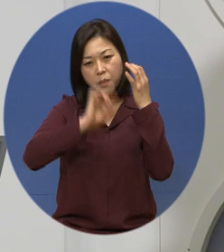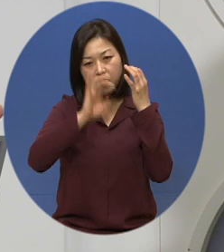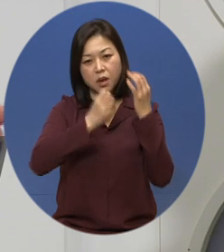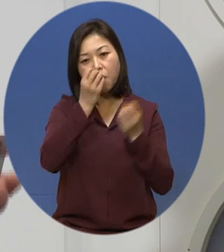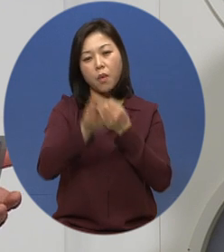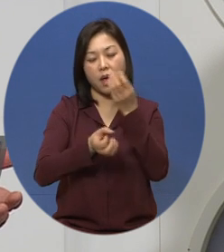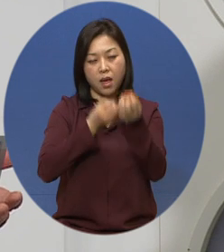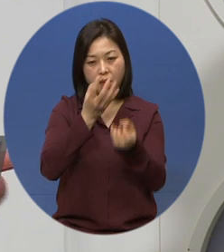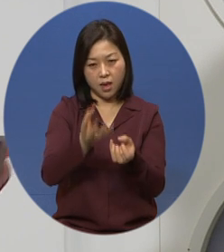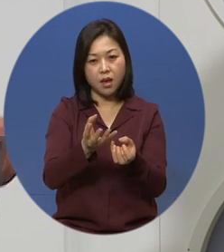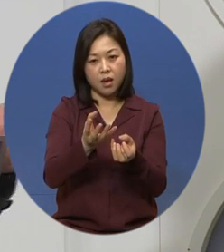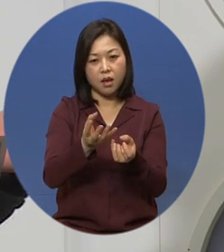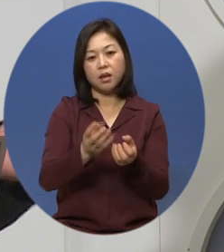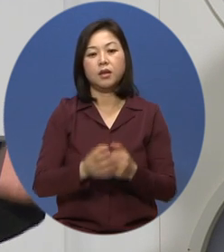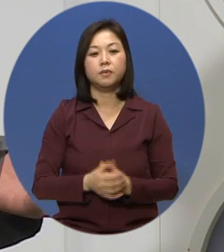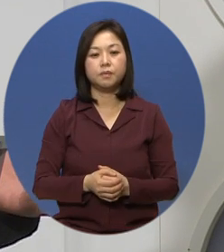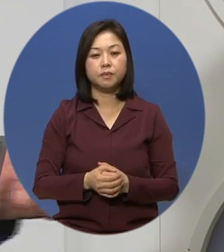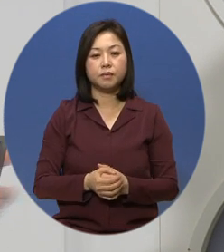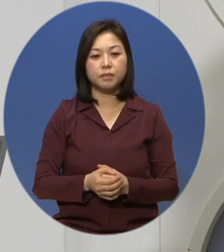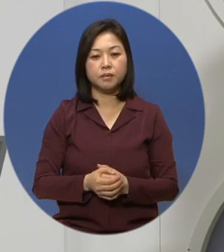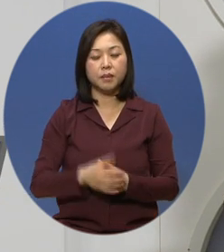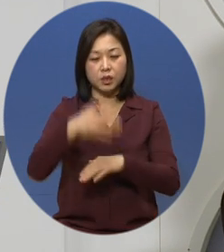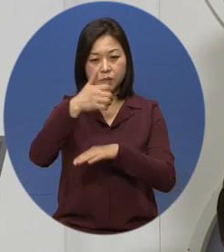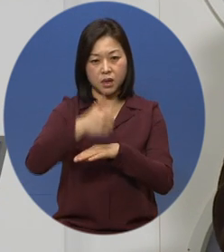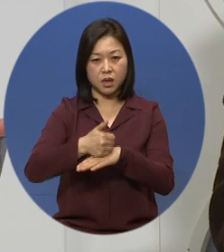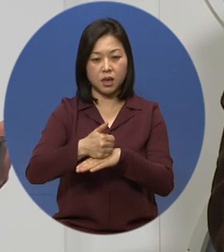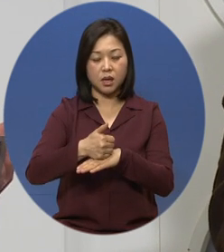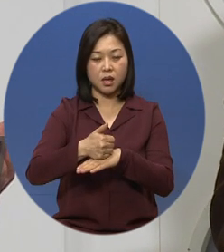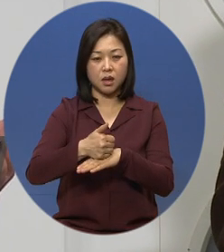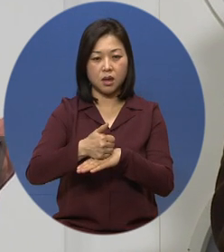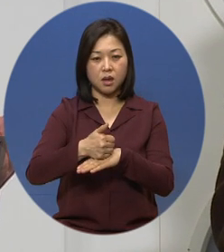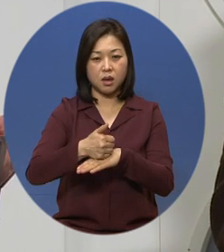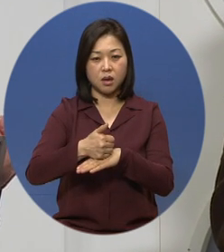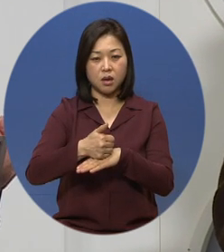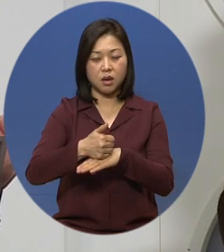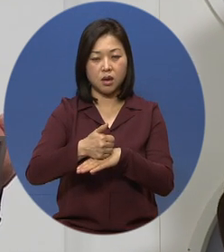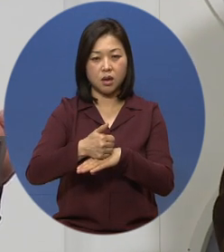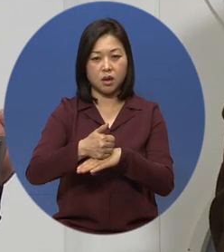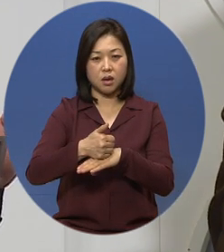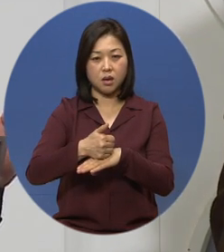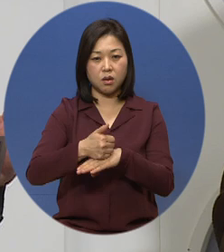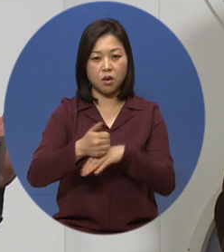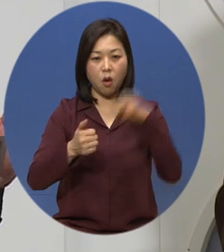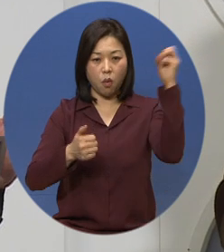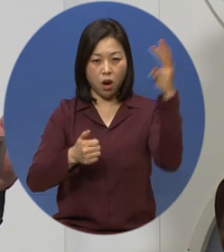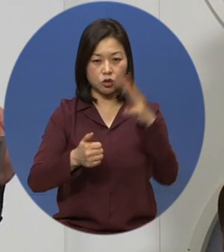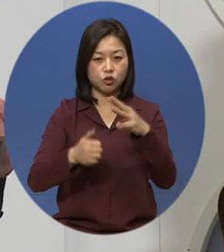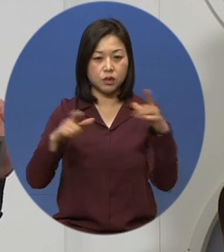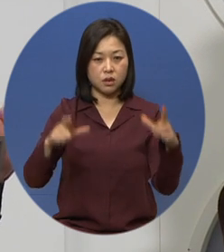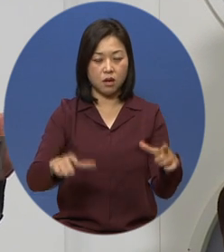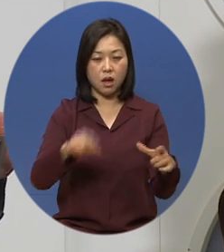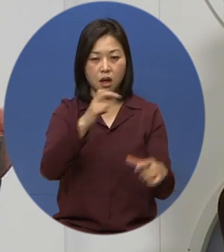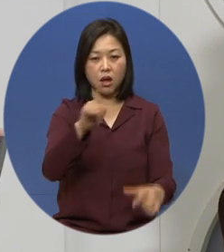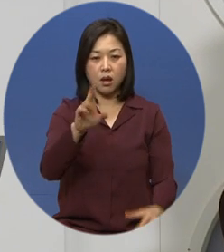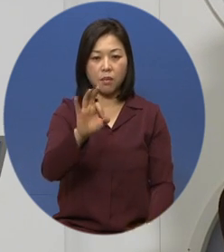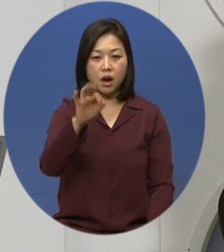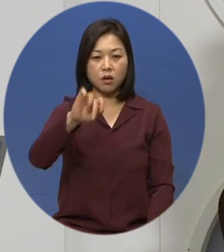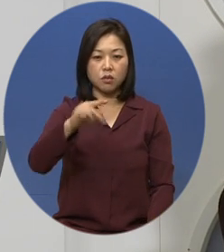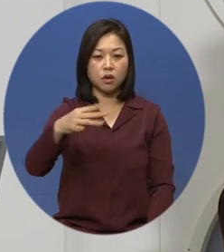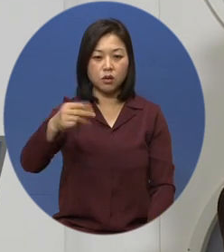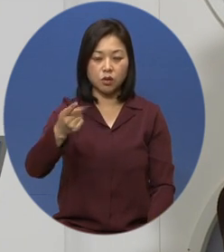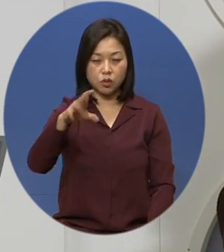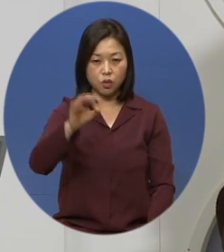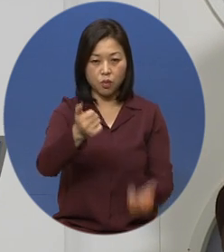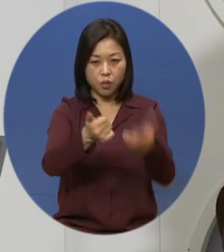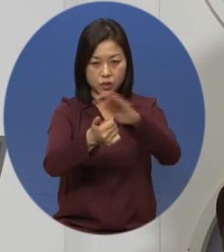상황까지 이르게 되죠 그래서 마지막에 에 어 광주의 망월동 묘지에